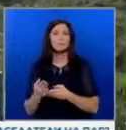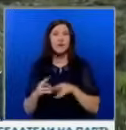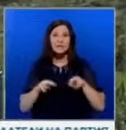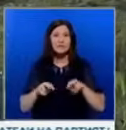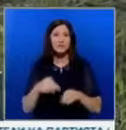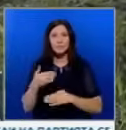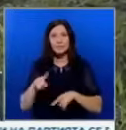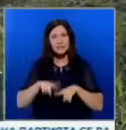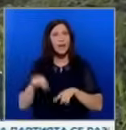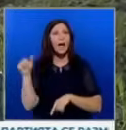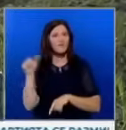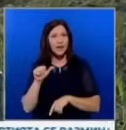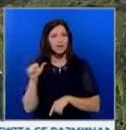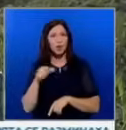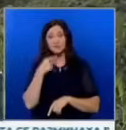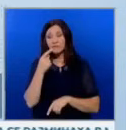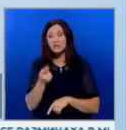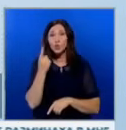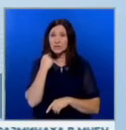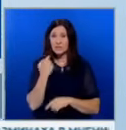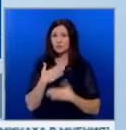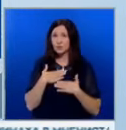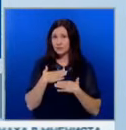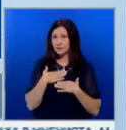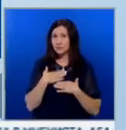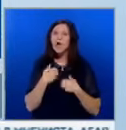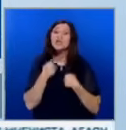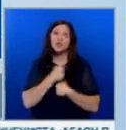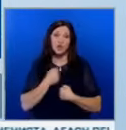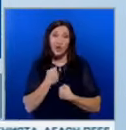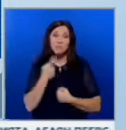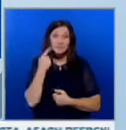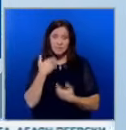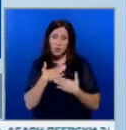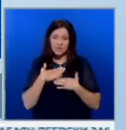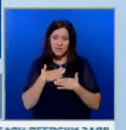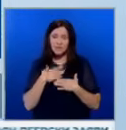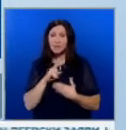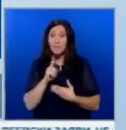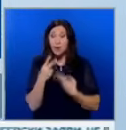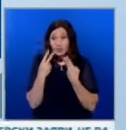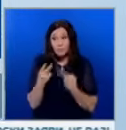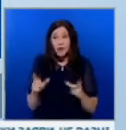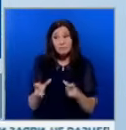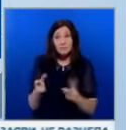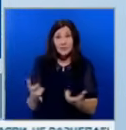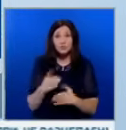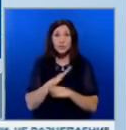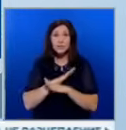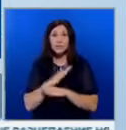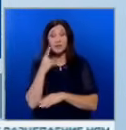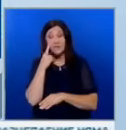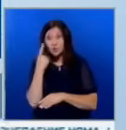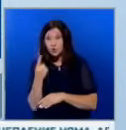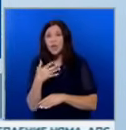Адриан Антонов заяви, че се срамува от себе си. Съжалявам, срам ме от себе си. Не мога да погледна семейството на загиналите в